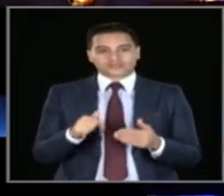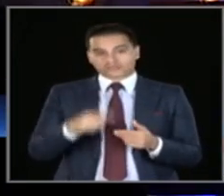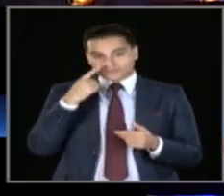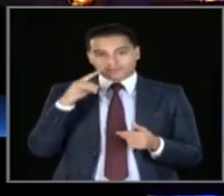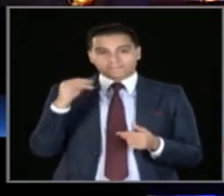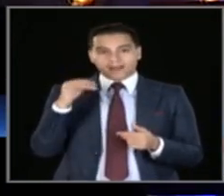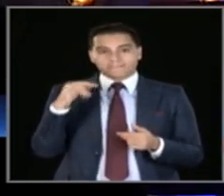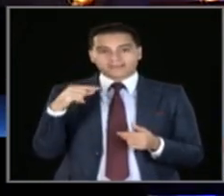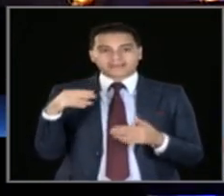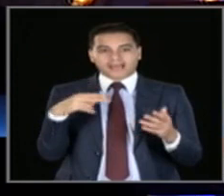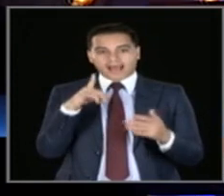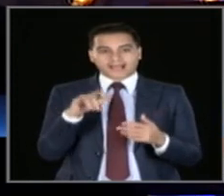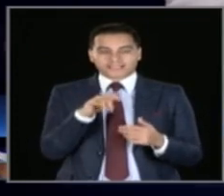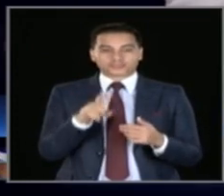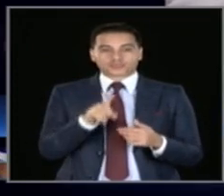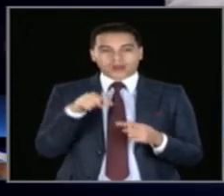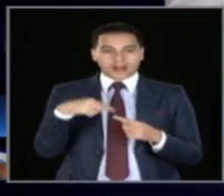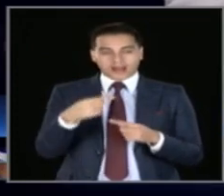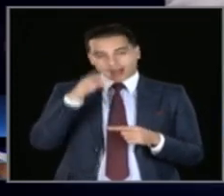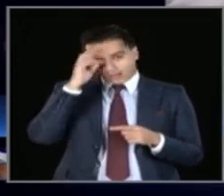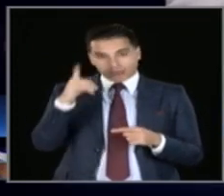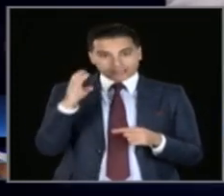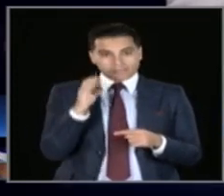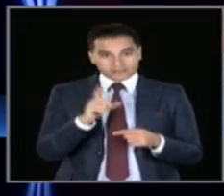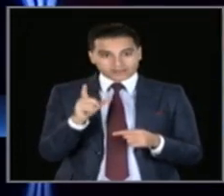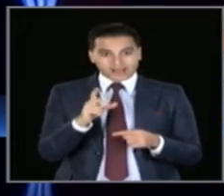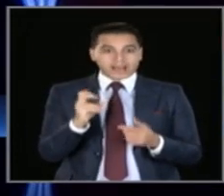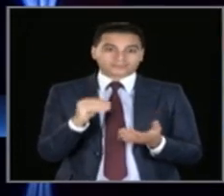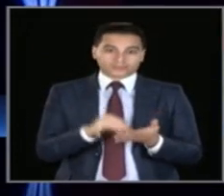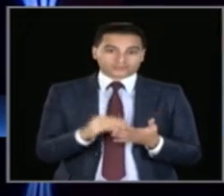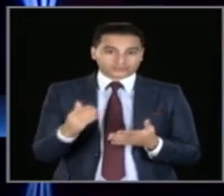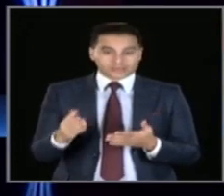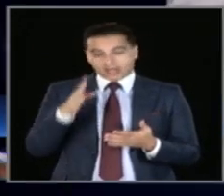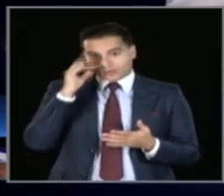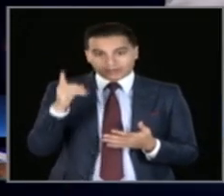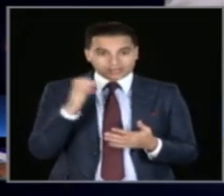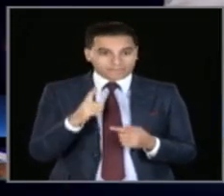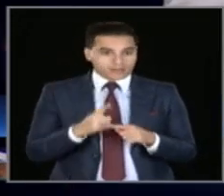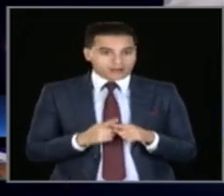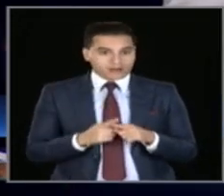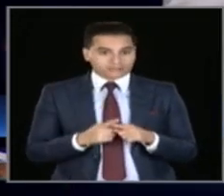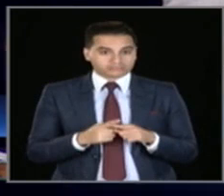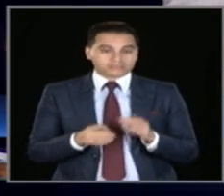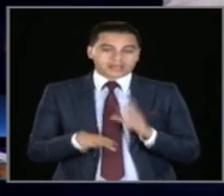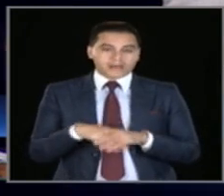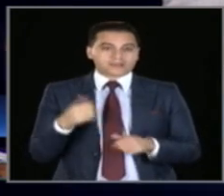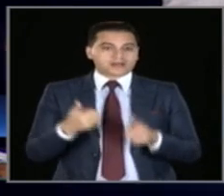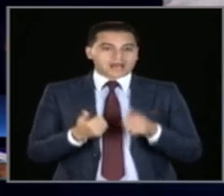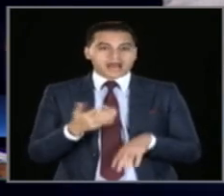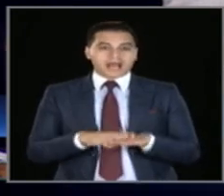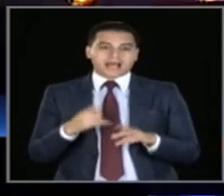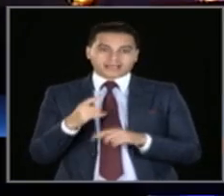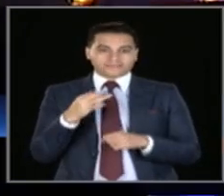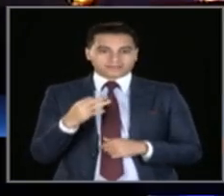علي، السؤال اللي جاي لو إجابتك صح 25 نقطة، لو إجابتك غلط هنلعب على الهدف